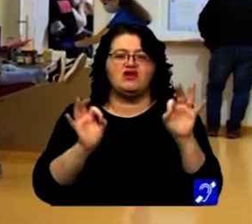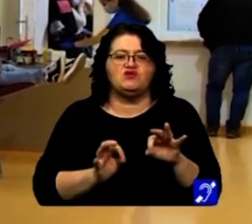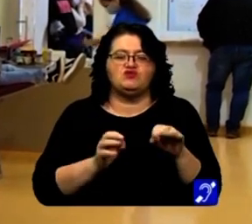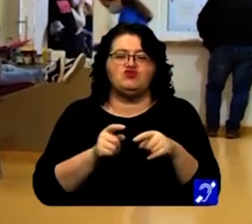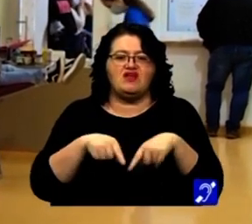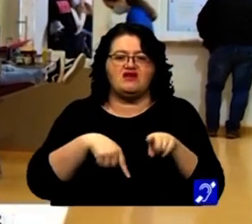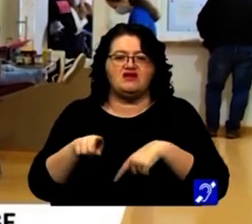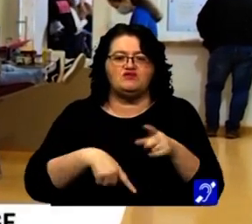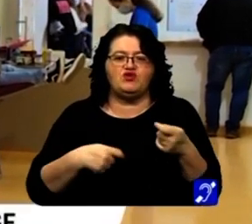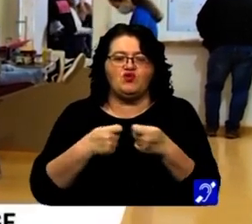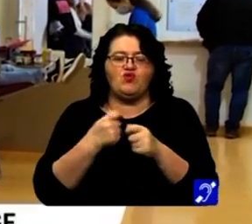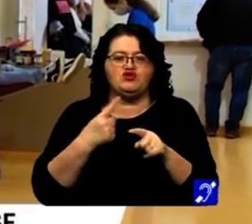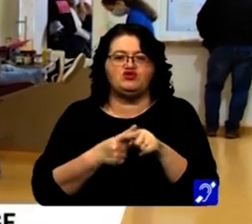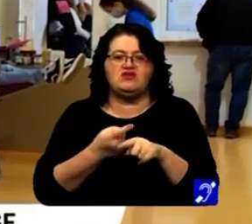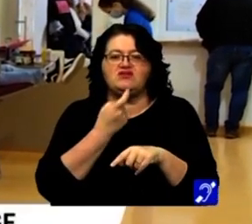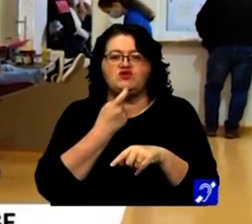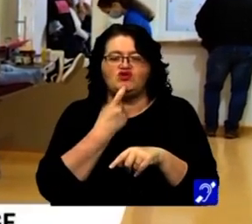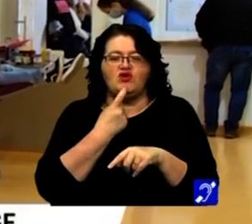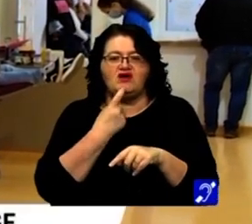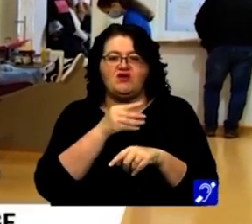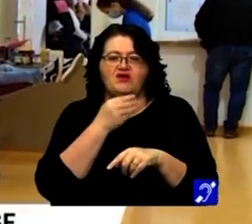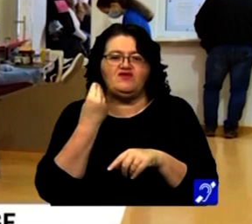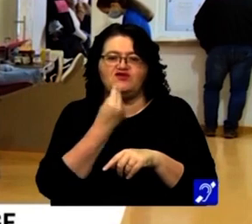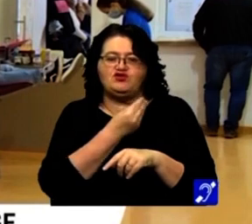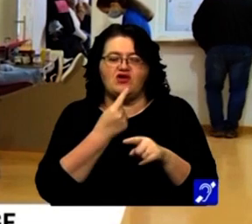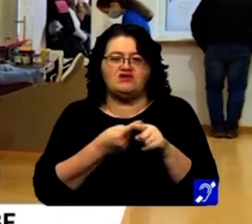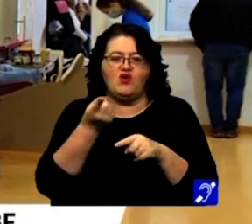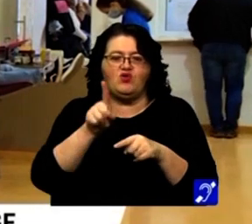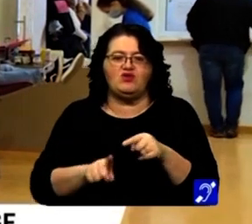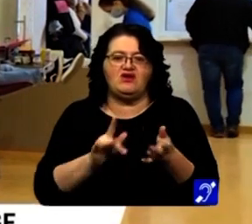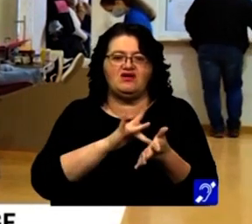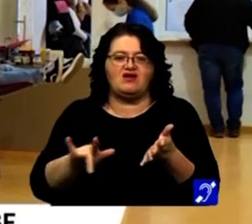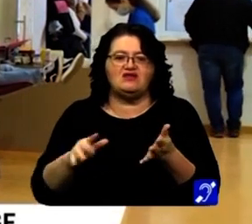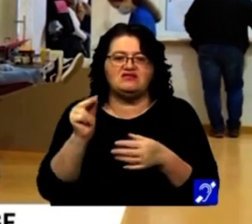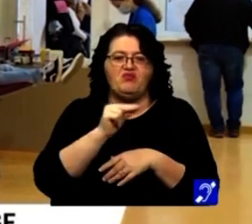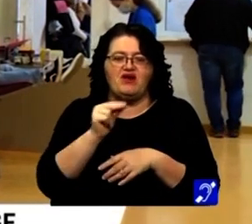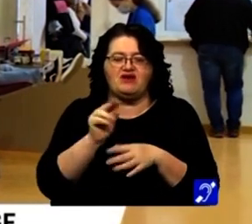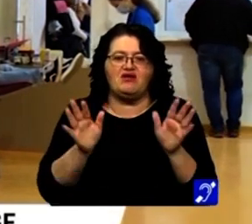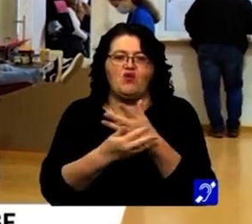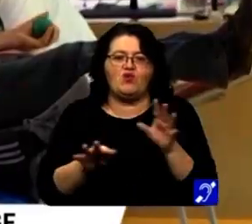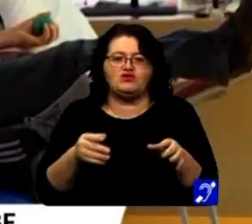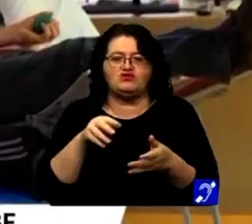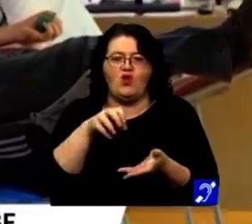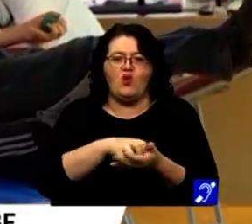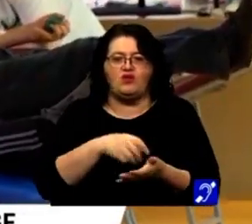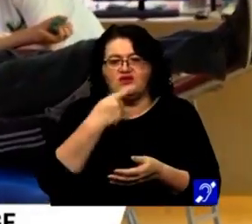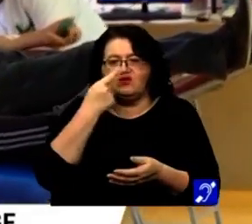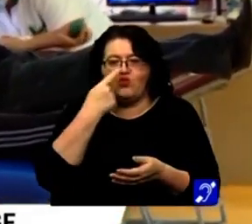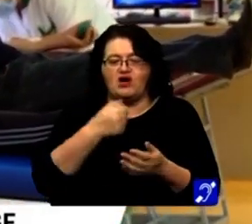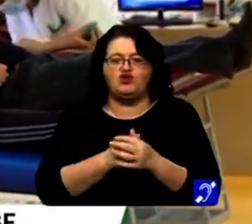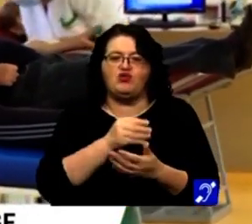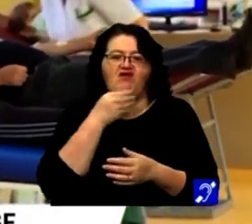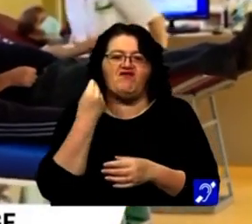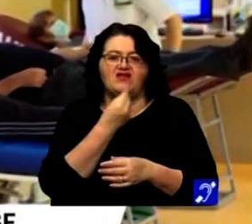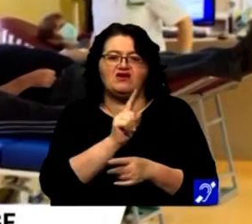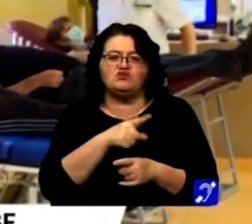la transportul în comun, iar timișorenii beneficiază și de o lună gratuită la parcare oriunde în oraș. Avantajele